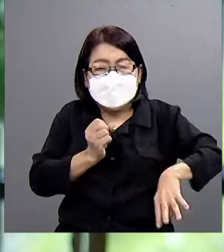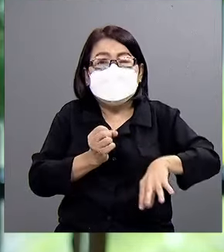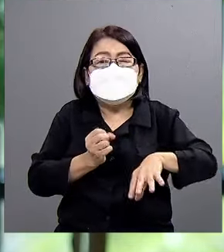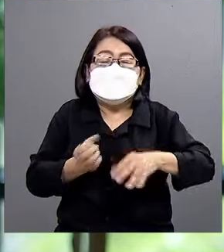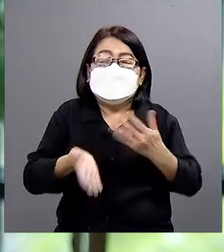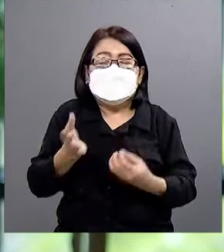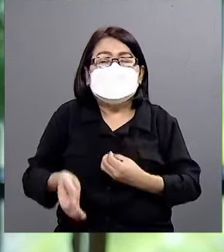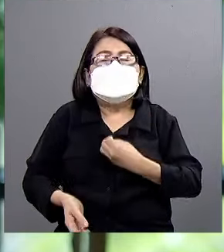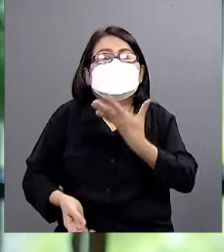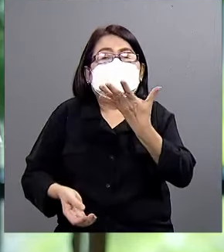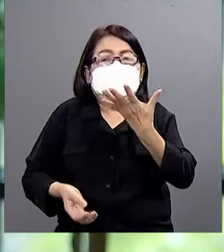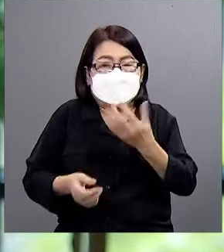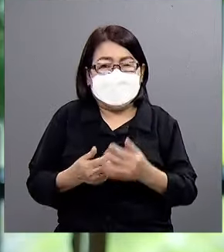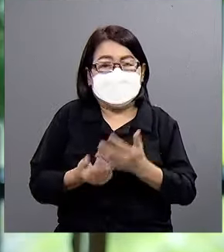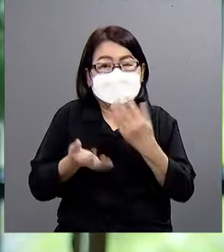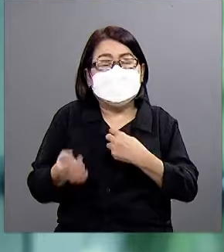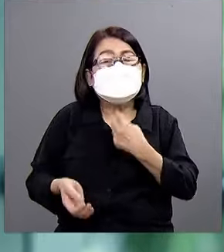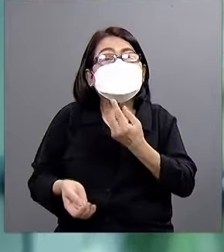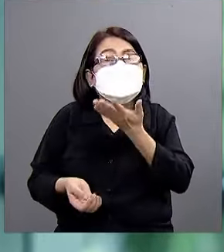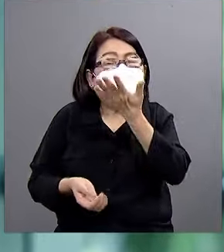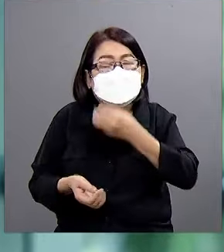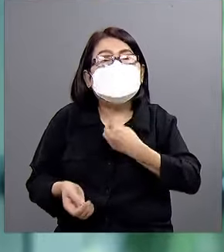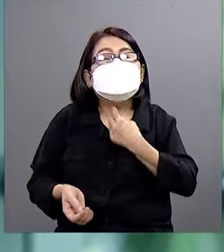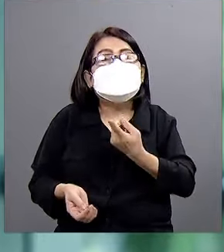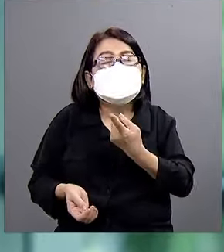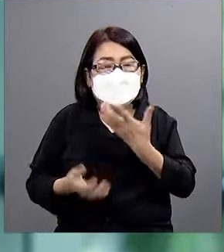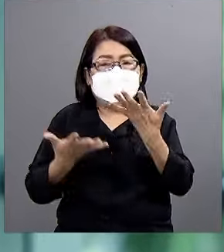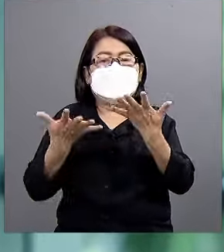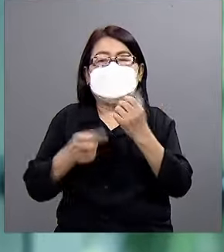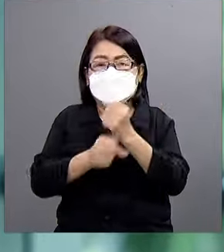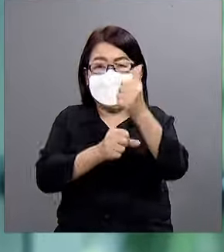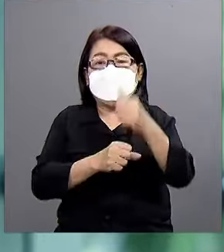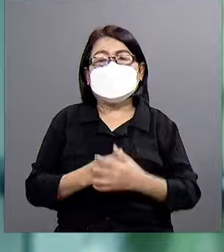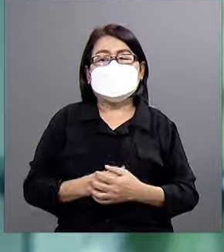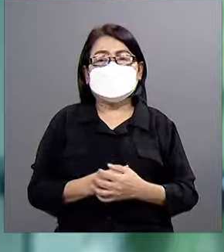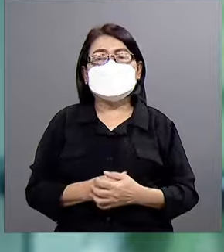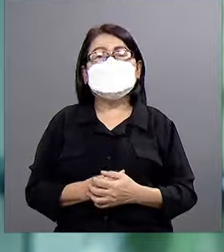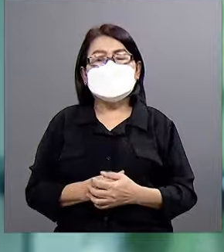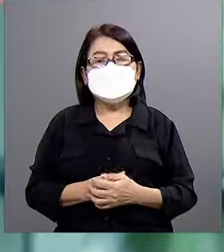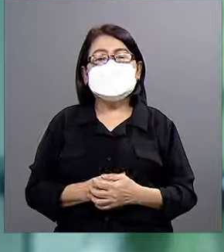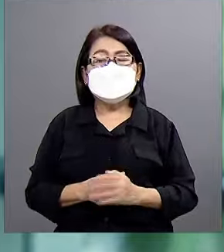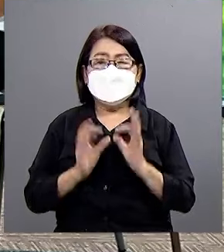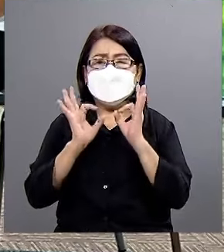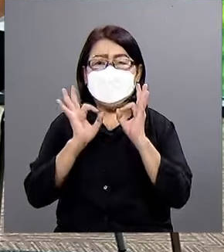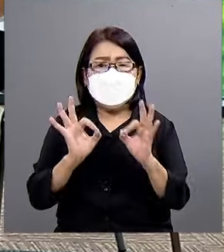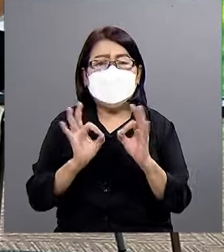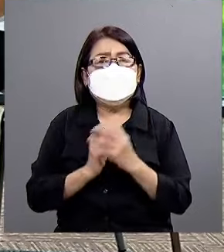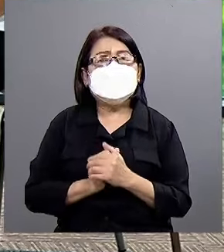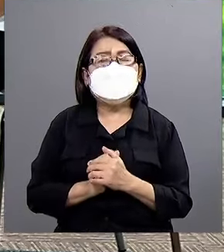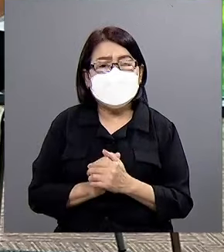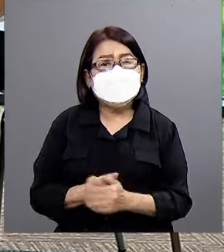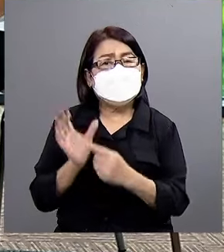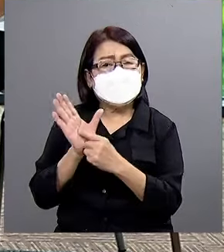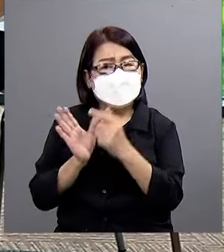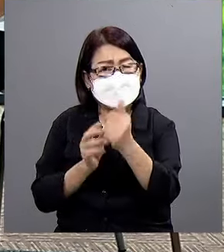ออกเนี่ยยาหอมนวโกรดนี่ช่วยได้ครับผม โอ้โหอันนี้คือถือว่าเป็นแค่ตัวอย่างจริงๆแล้วมีหลายสูตร